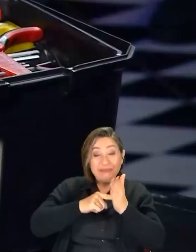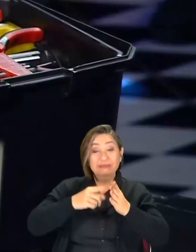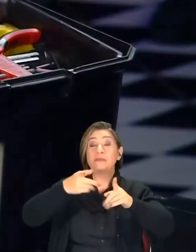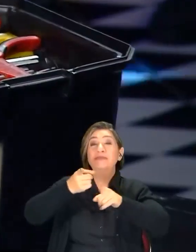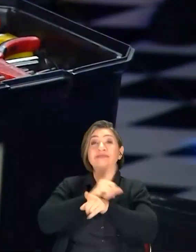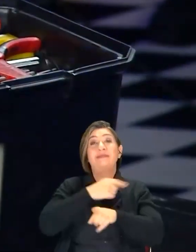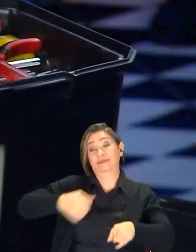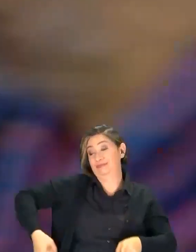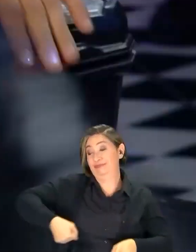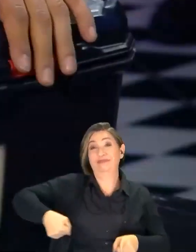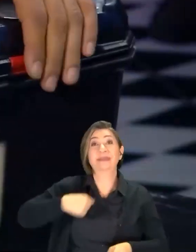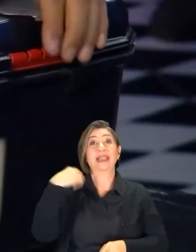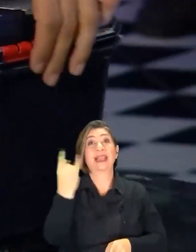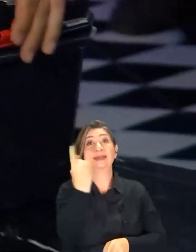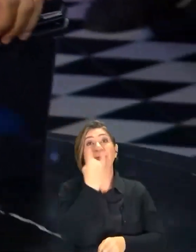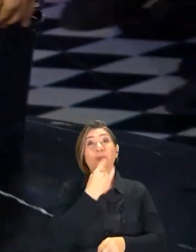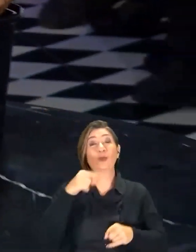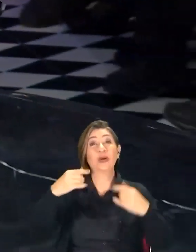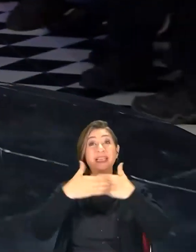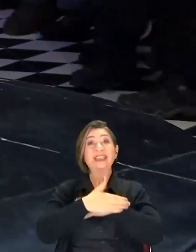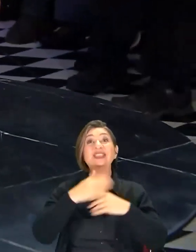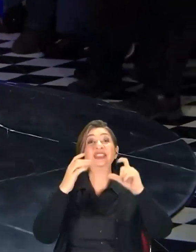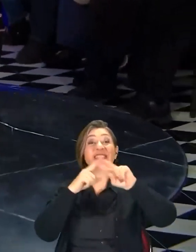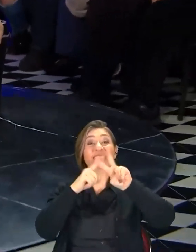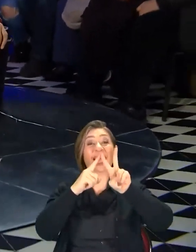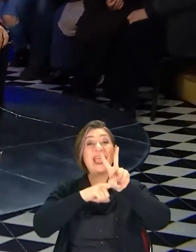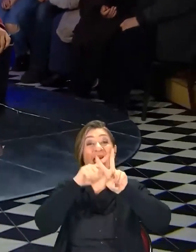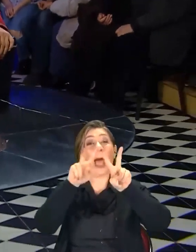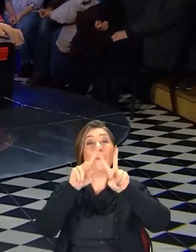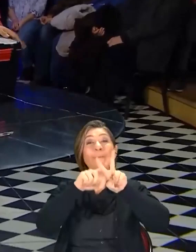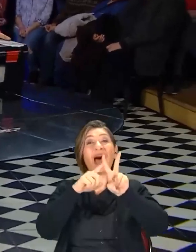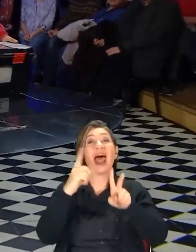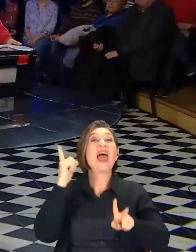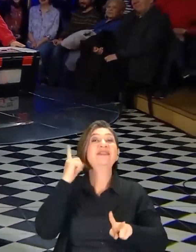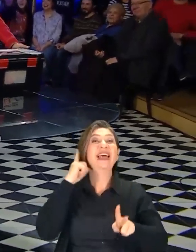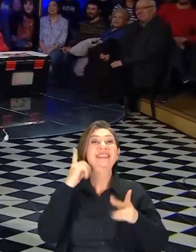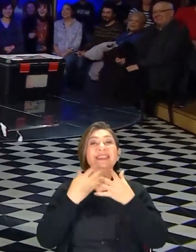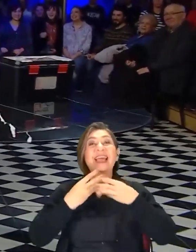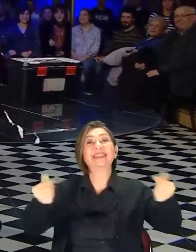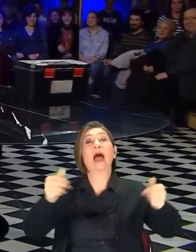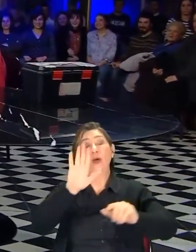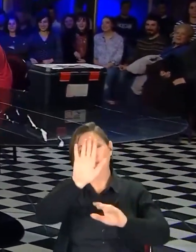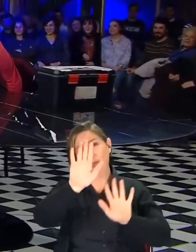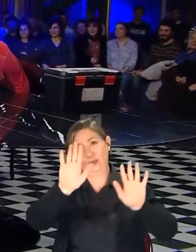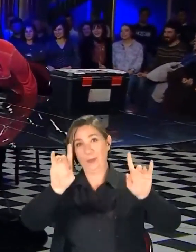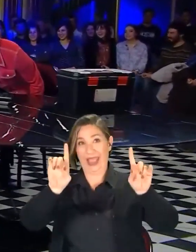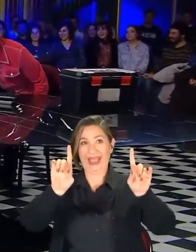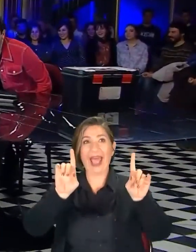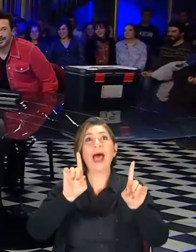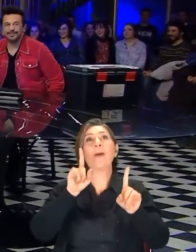dolaşı tam mükemmel bu gece Can Yaman efsanesini yıkacağız ama o zaman dur şöyle yapalım